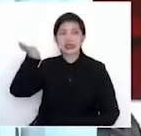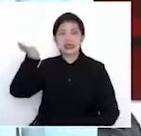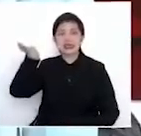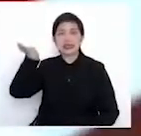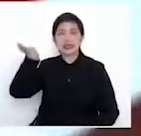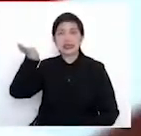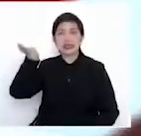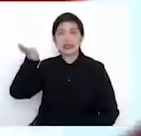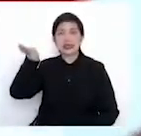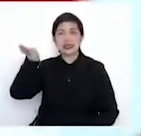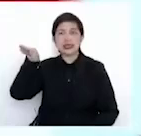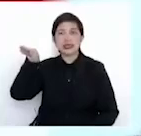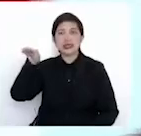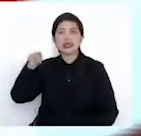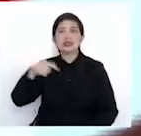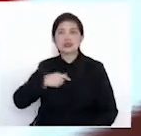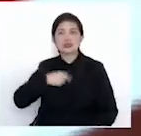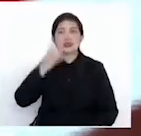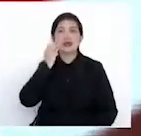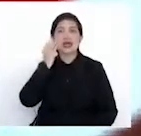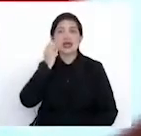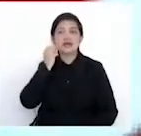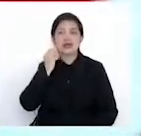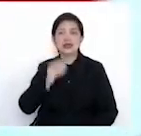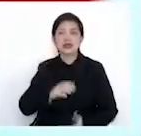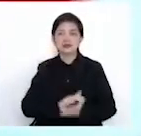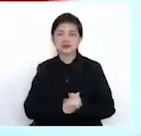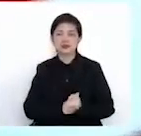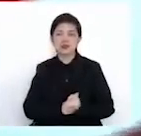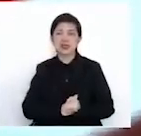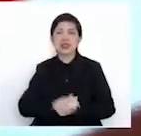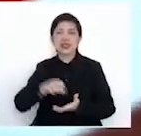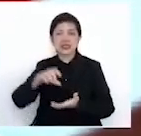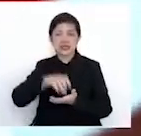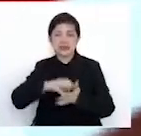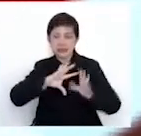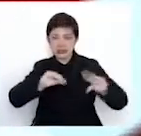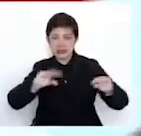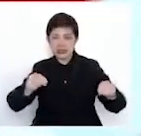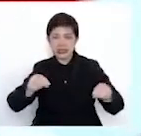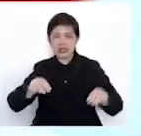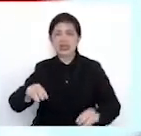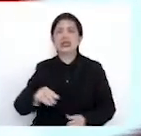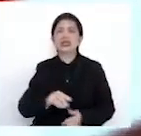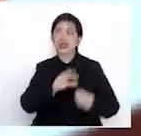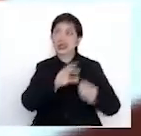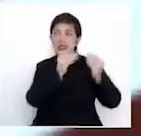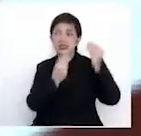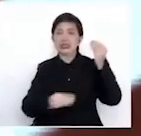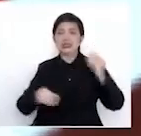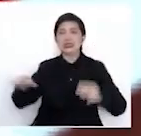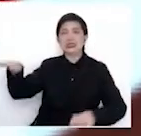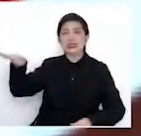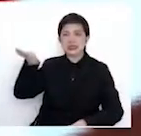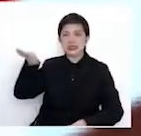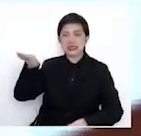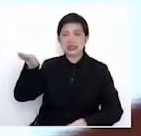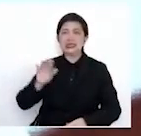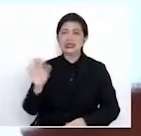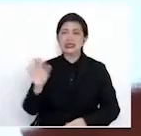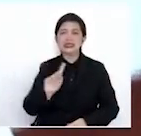gensi supaya dia tidak di PHK di tempat kami kami melakukan apa yang disebut dengan bisa bekerja dari